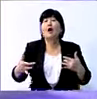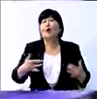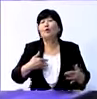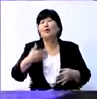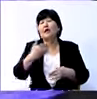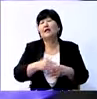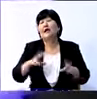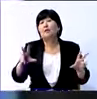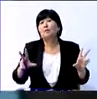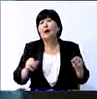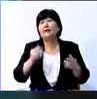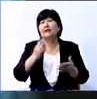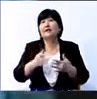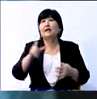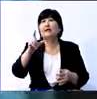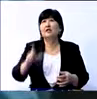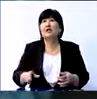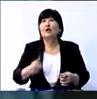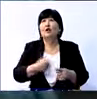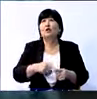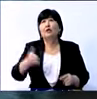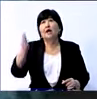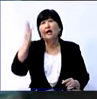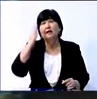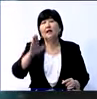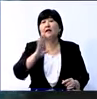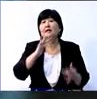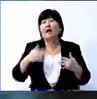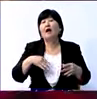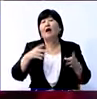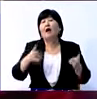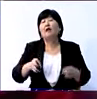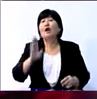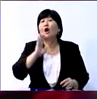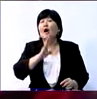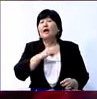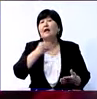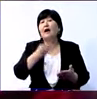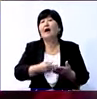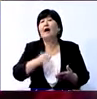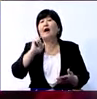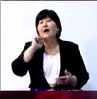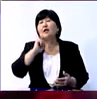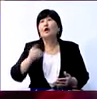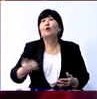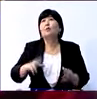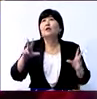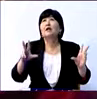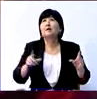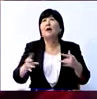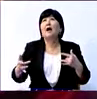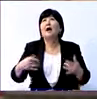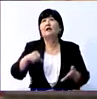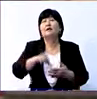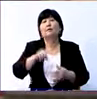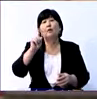қарашаңырағын бақыт еткен жан. Өйткені талантты актриса, аяулы ана, асыл әже өмірде бақытты әртіс бола